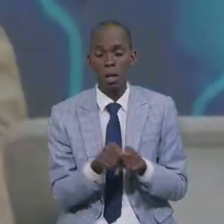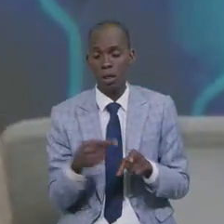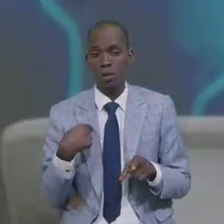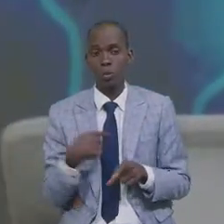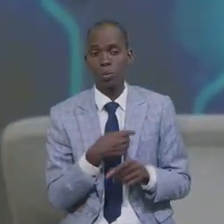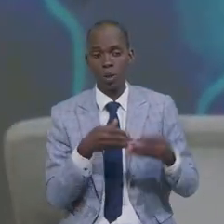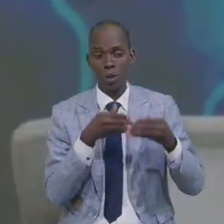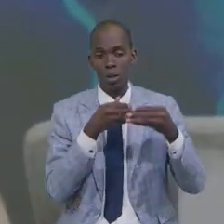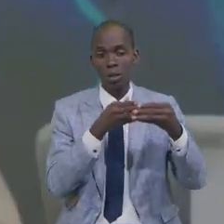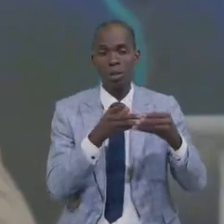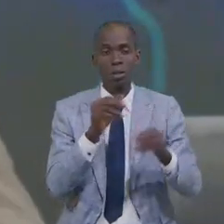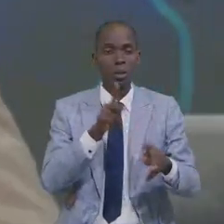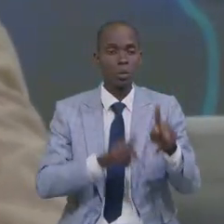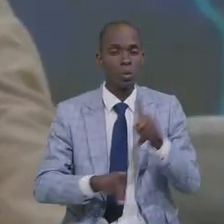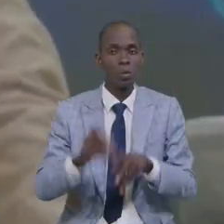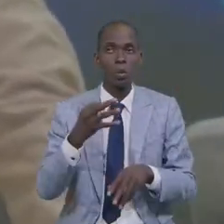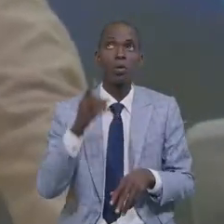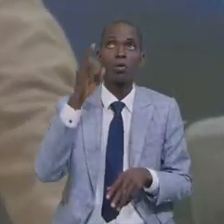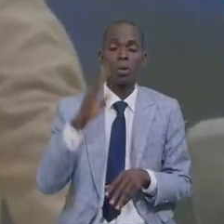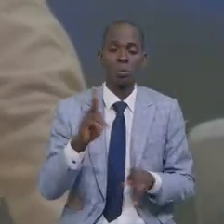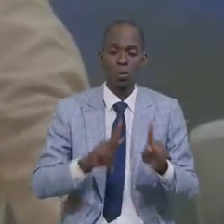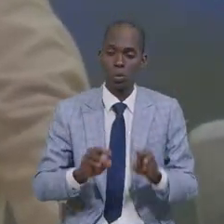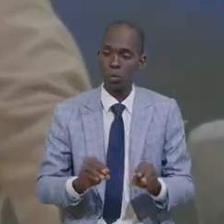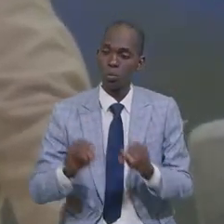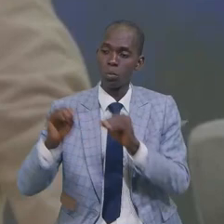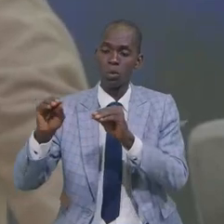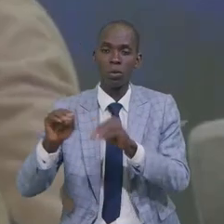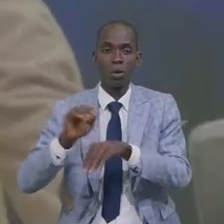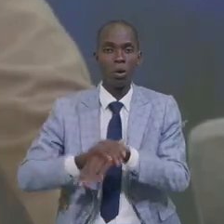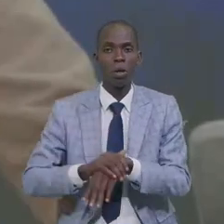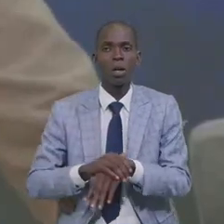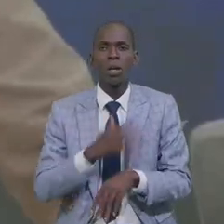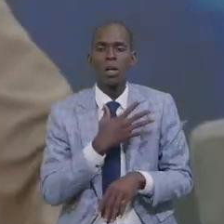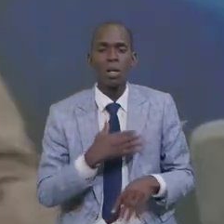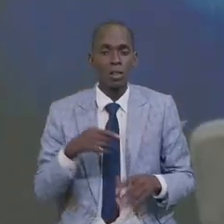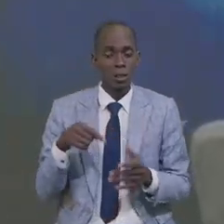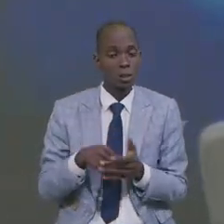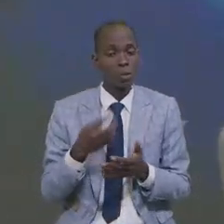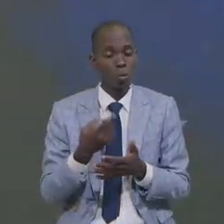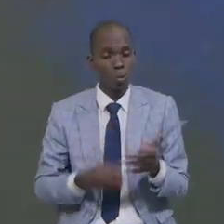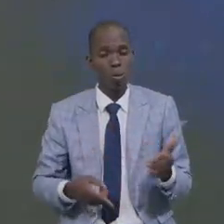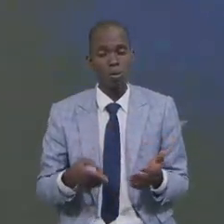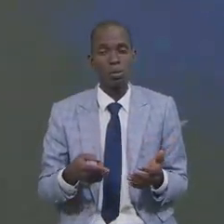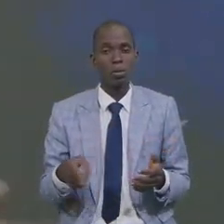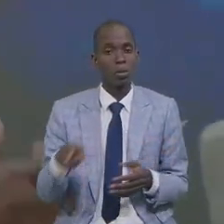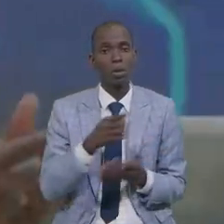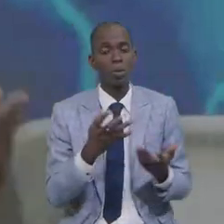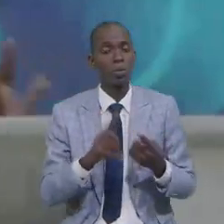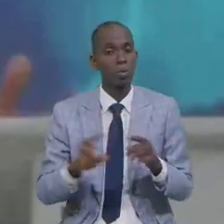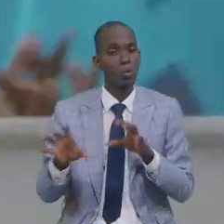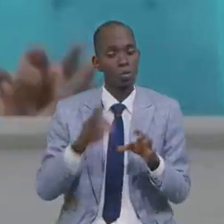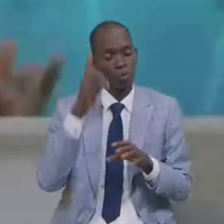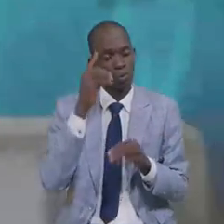Comme nous dirigeons le peuple de Dieu, et ils vont. Et voici ce qu'il veut faire pour